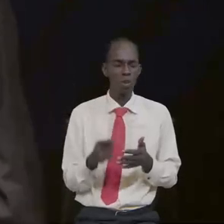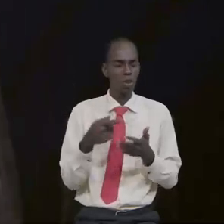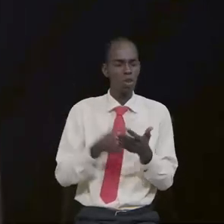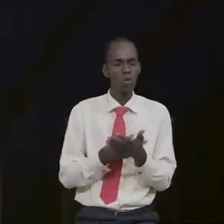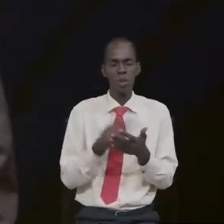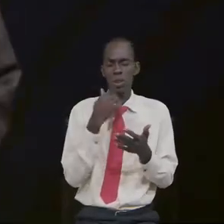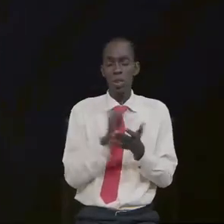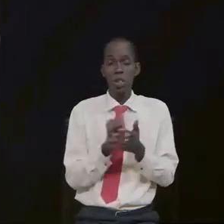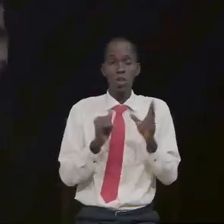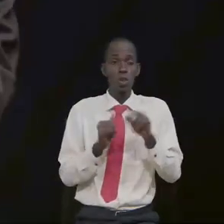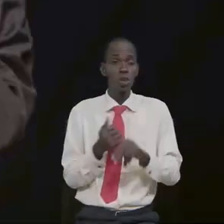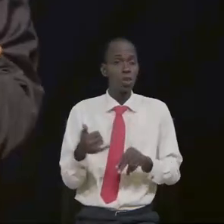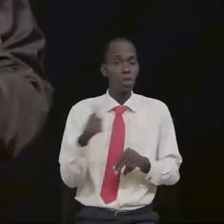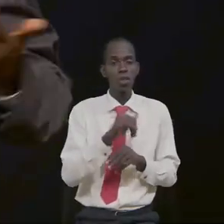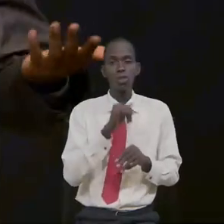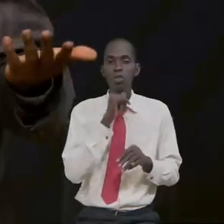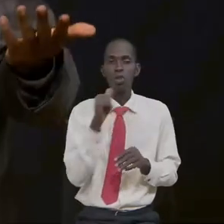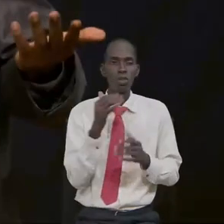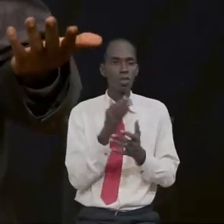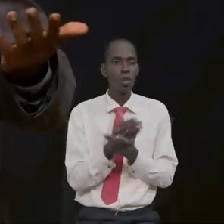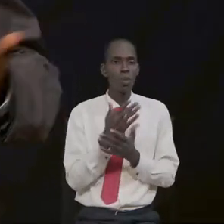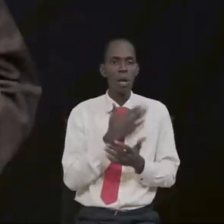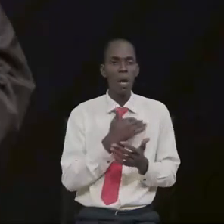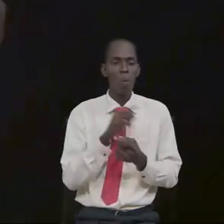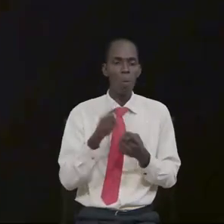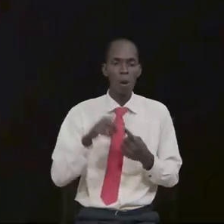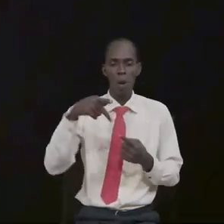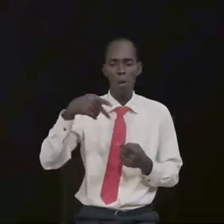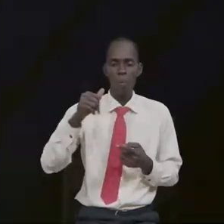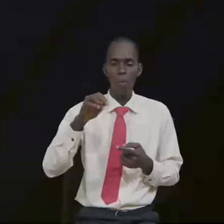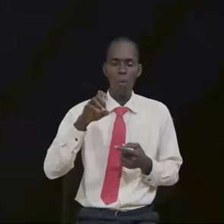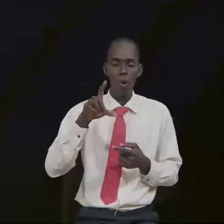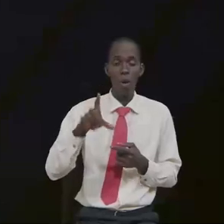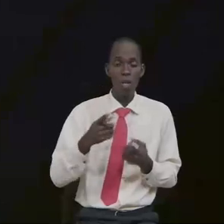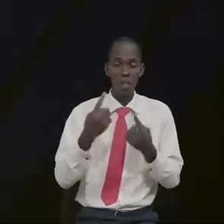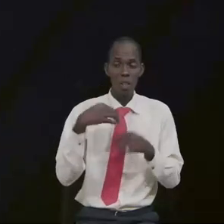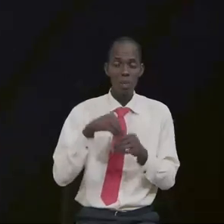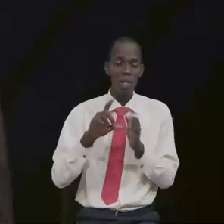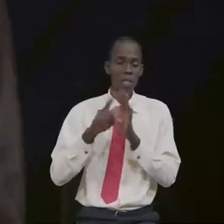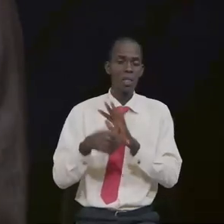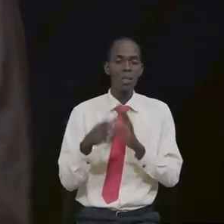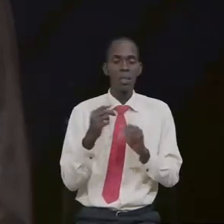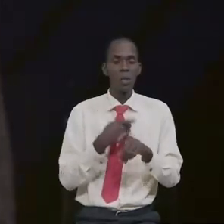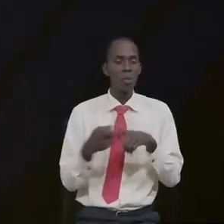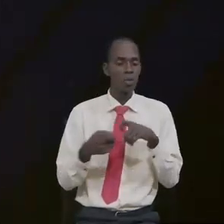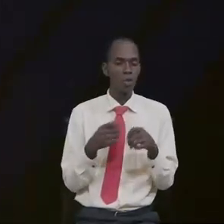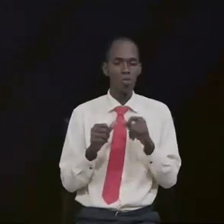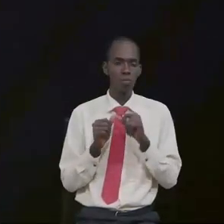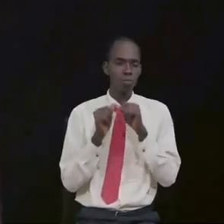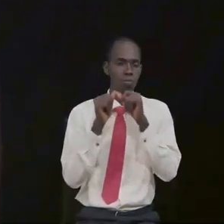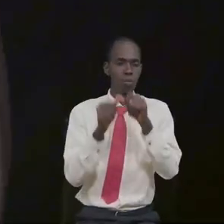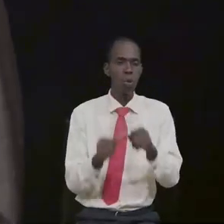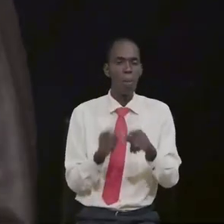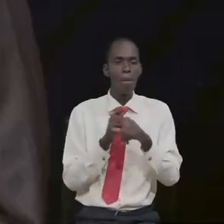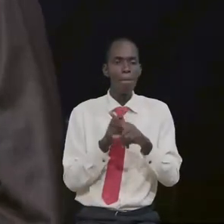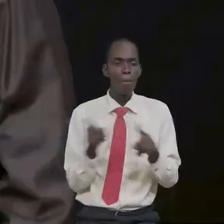persécution va cesser dans l'église ou bien la persécution s'est arrêté dans l'église primitive. Non. Lorsque Paul est